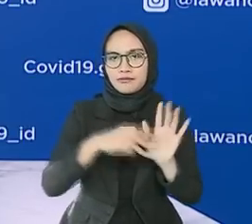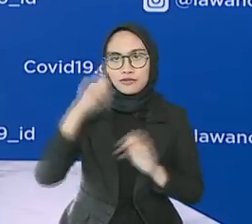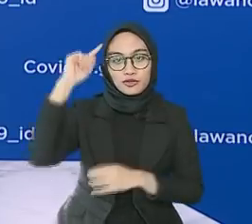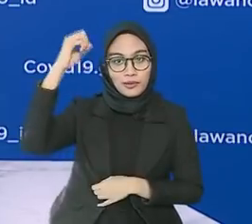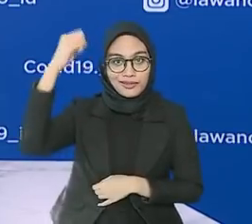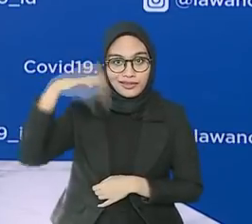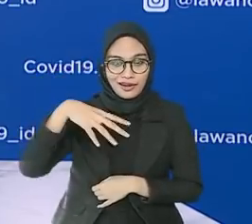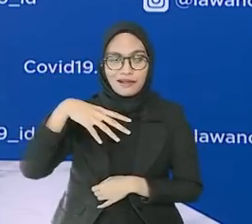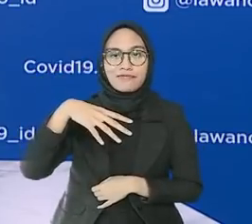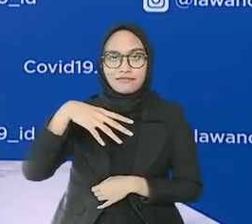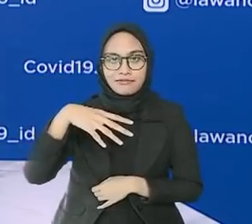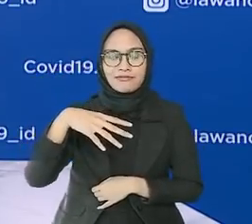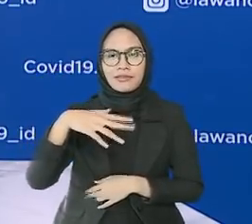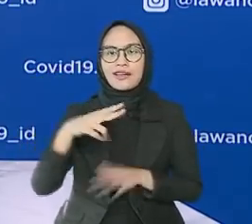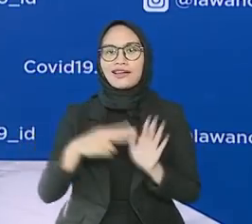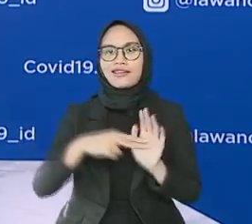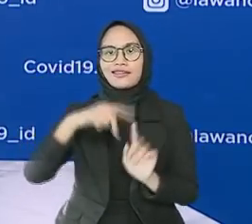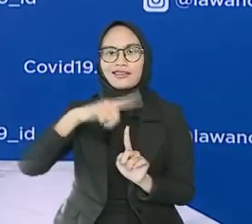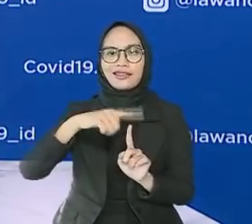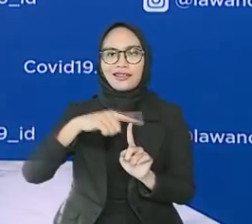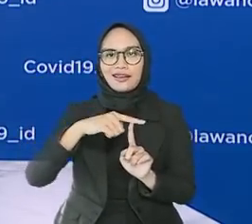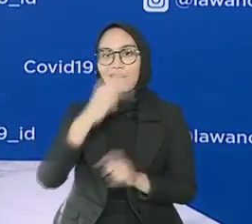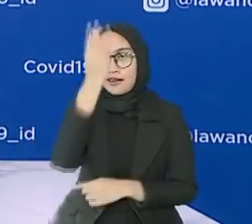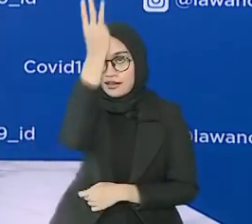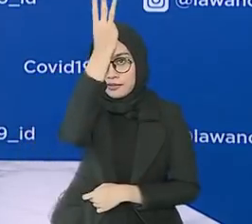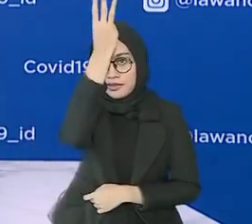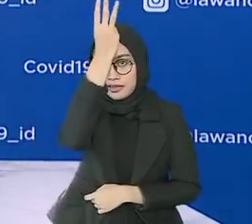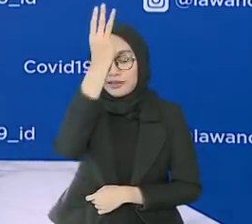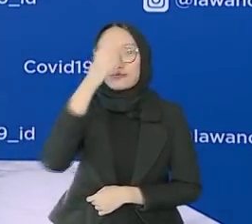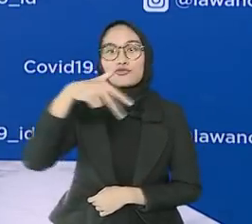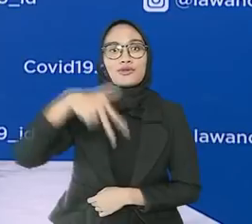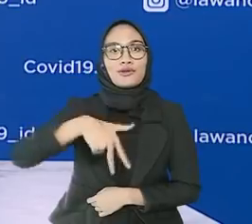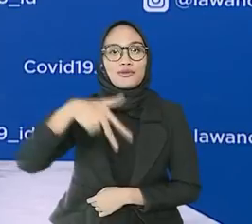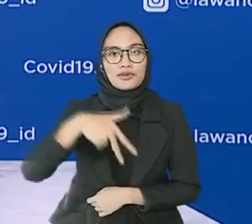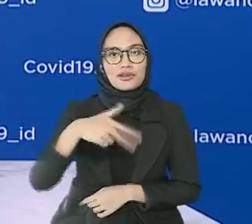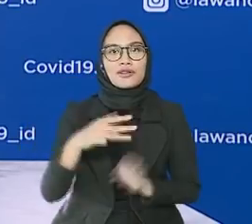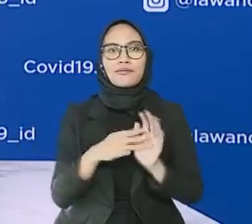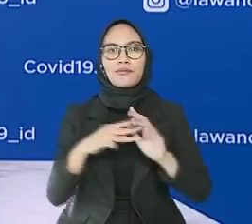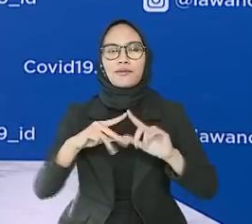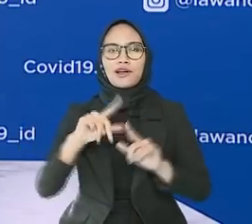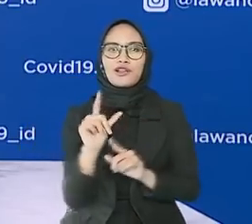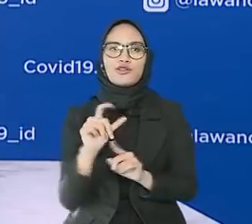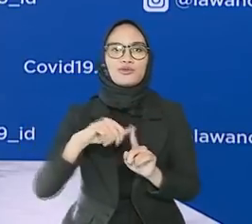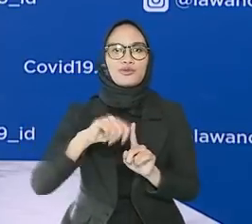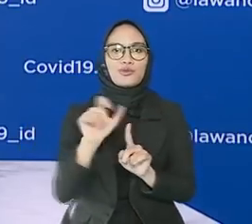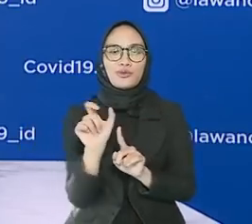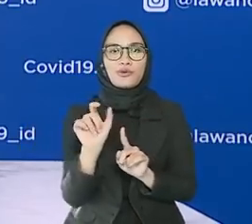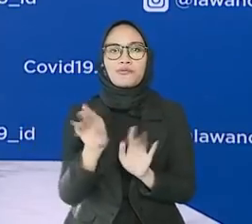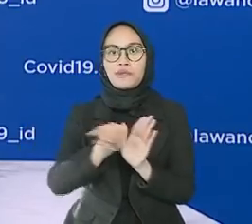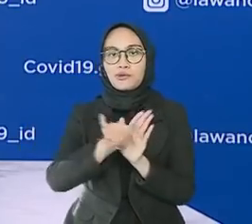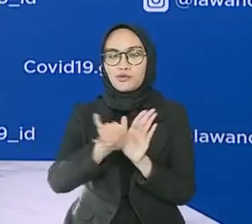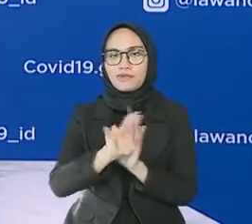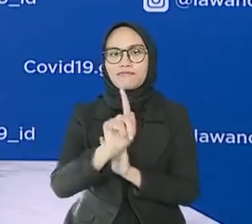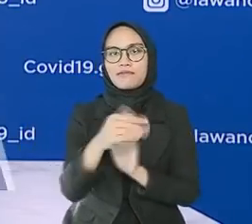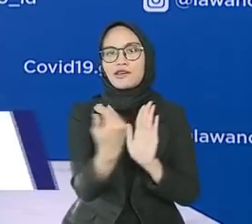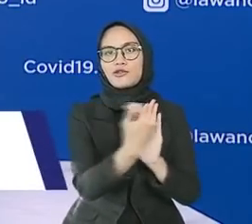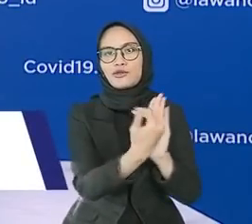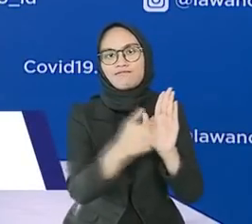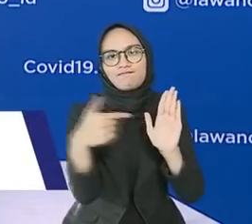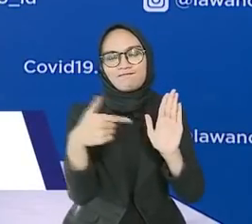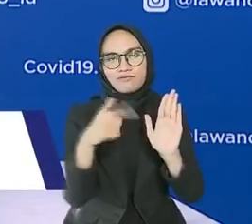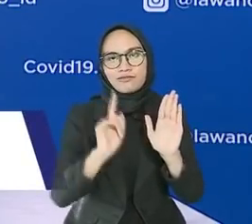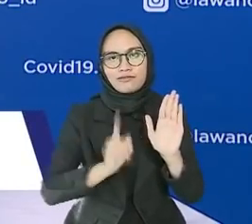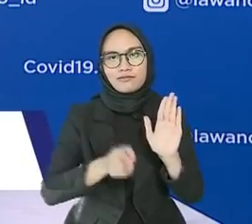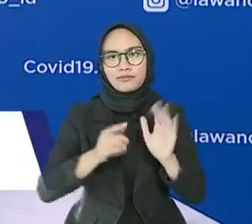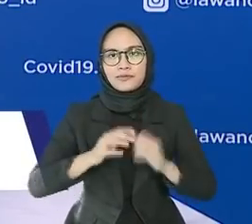Sumatera, Nusa Tenggara, Kalimantan, Sulawesi, Maluku, dan Papua. Dalam instruksi Mendagri ini